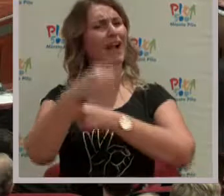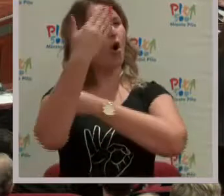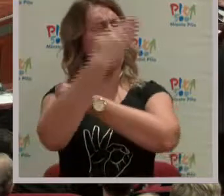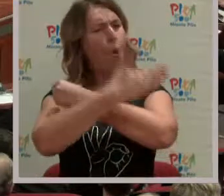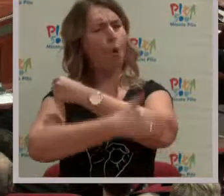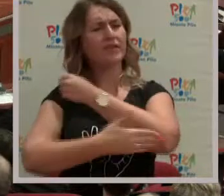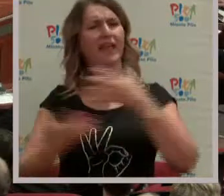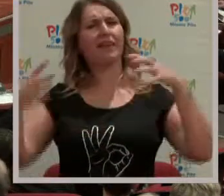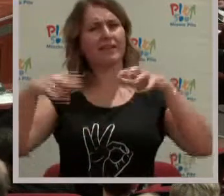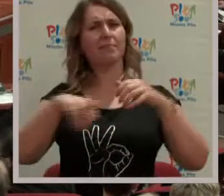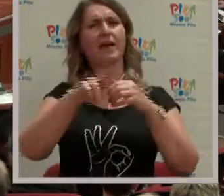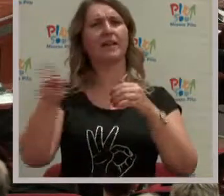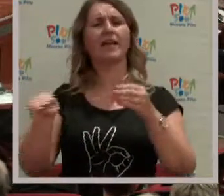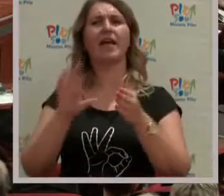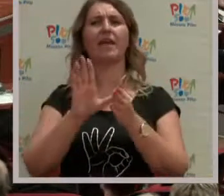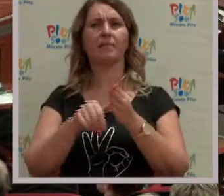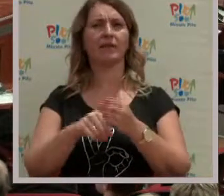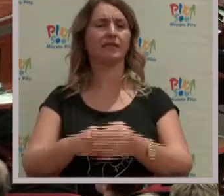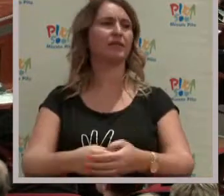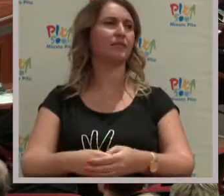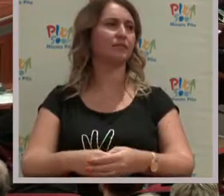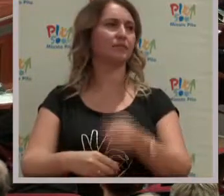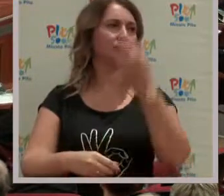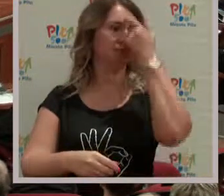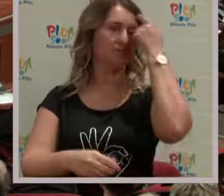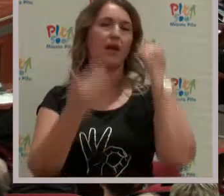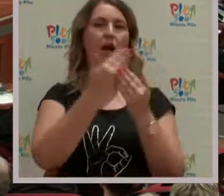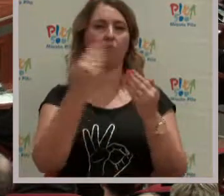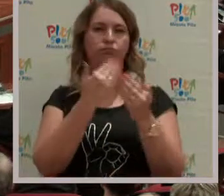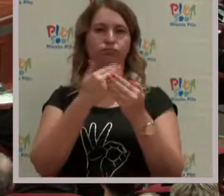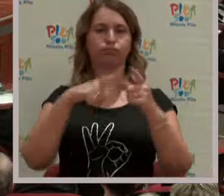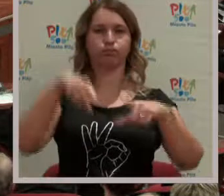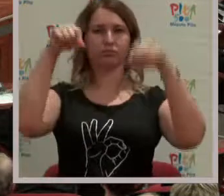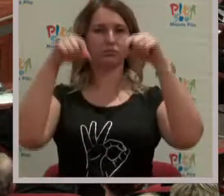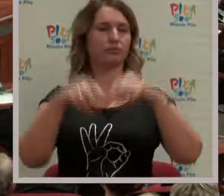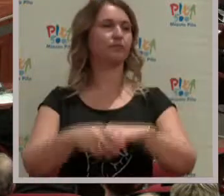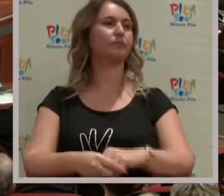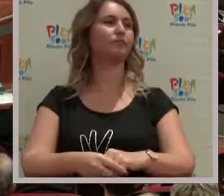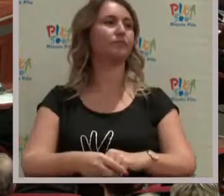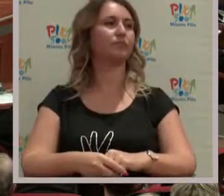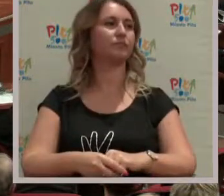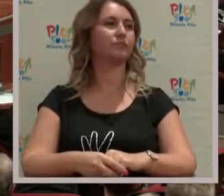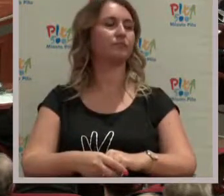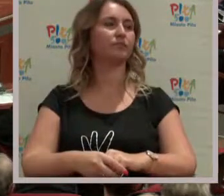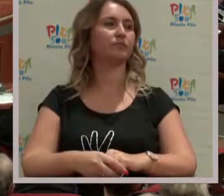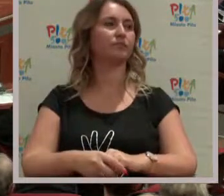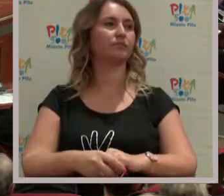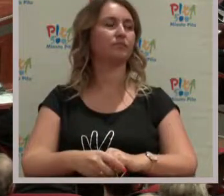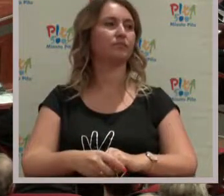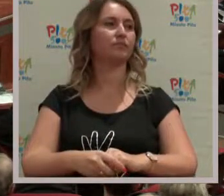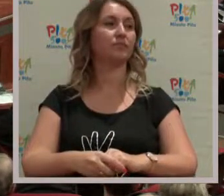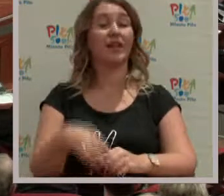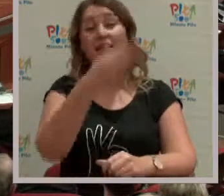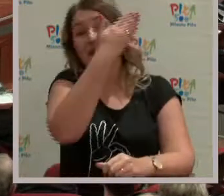główna, bo w prawdzie kadencja jeszcze będzie trwała, ale z informacji, którą na komisji uzyskaliśmy, nie wiadomo, czy jeszcze będziemy się